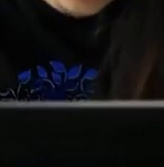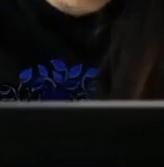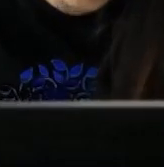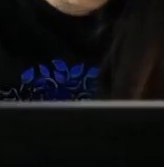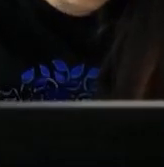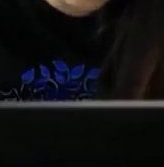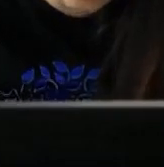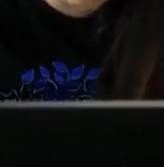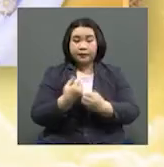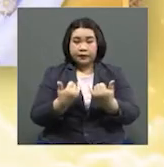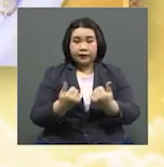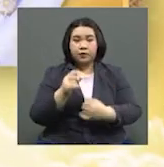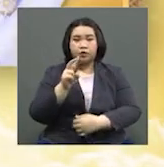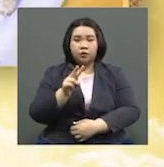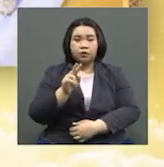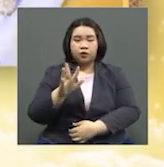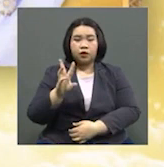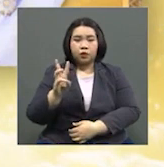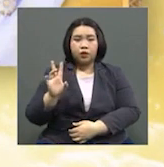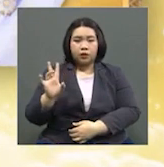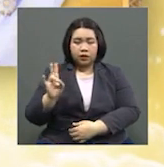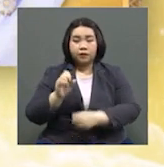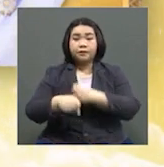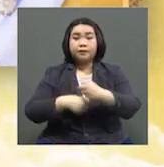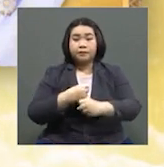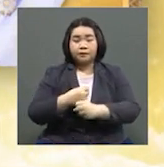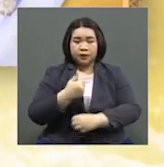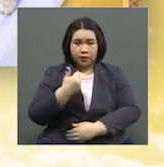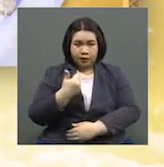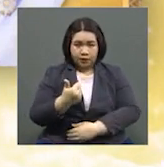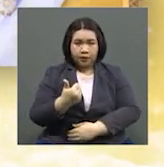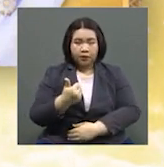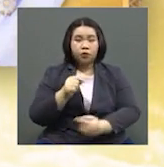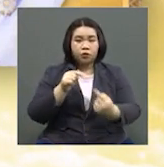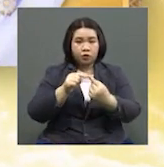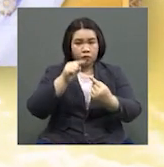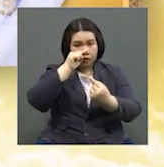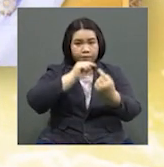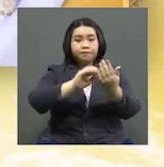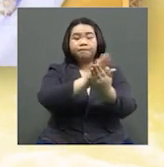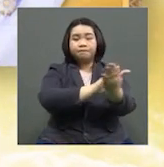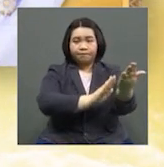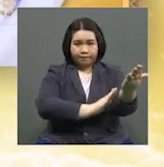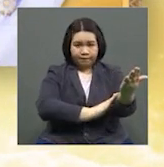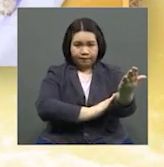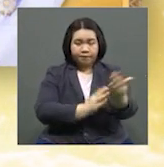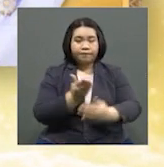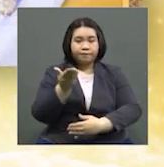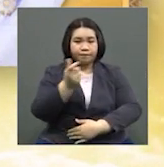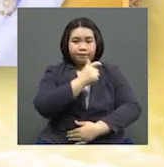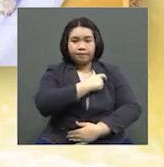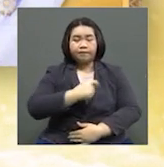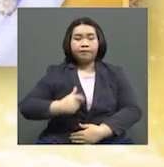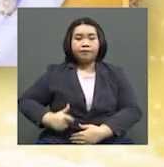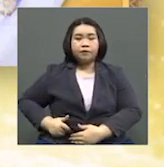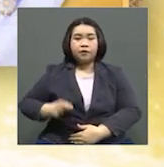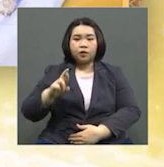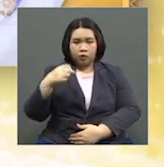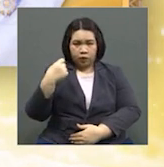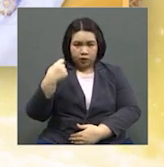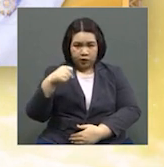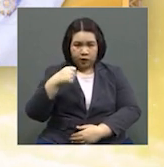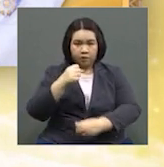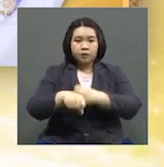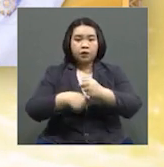หัวเนื่องในโอกาสมหามงคลเฉลิมพระชนม์พรรษา 6รอบ 28กรกฎาคม2567ค่ะ